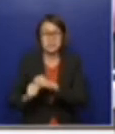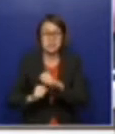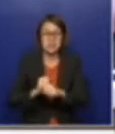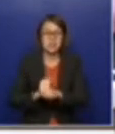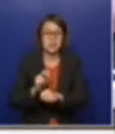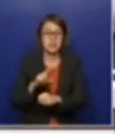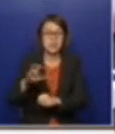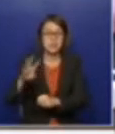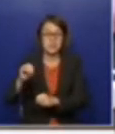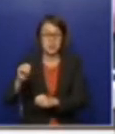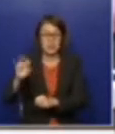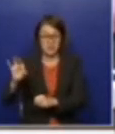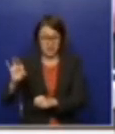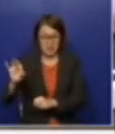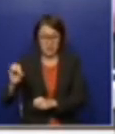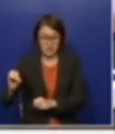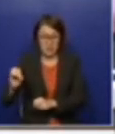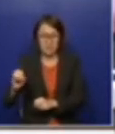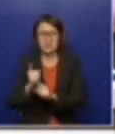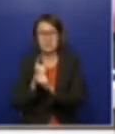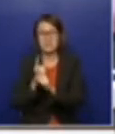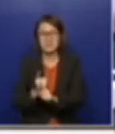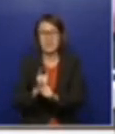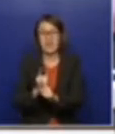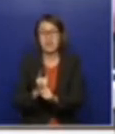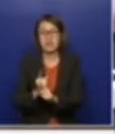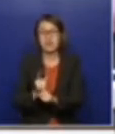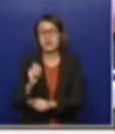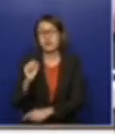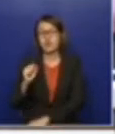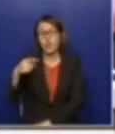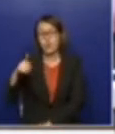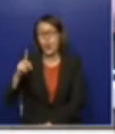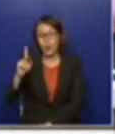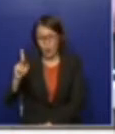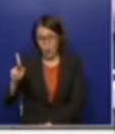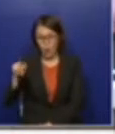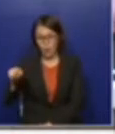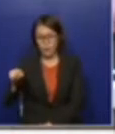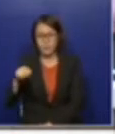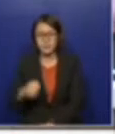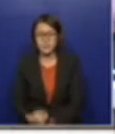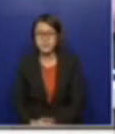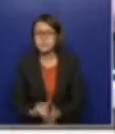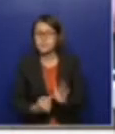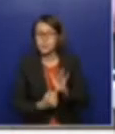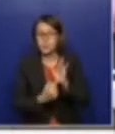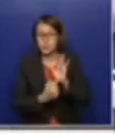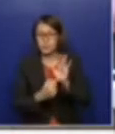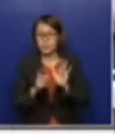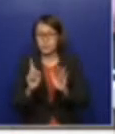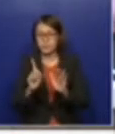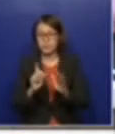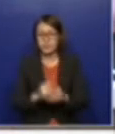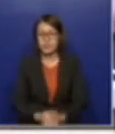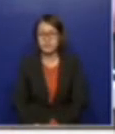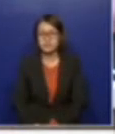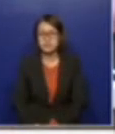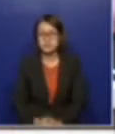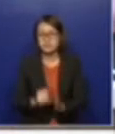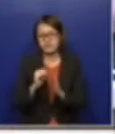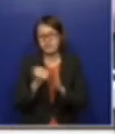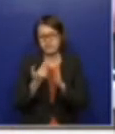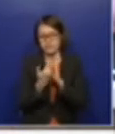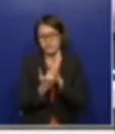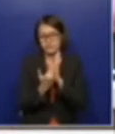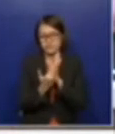2497และประกาศตามพระราชกิจฎีกาสปก. อย่างผมยกตัวอย่างในจังหวัดในภาคอีส